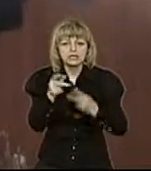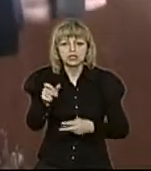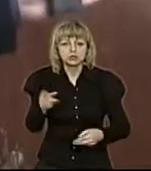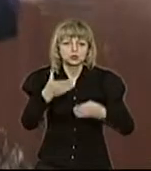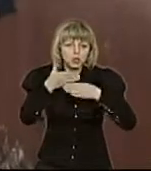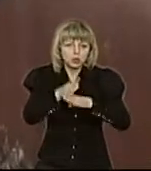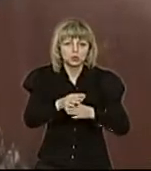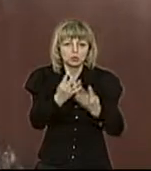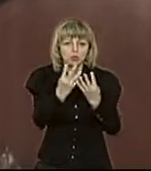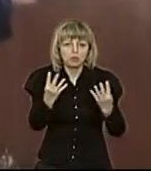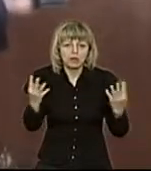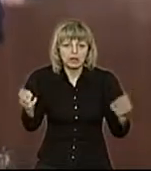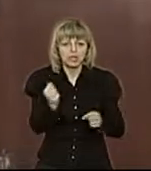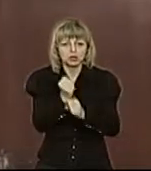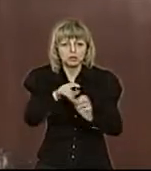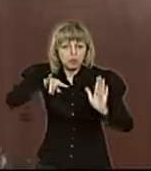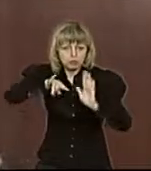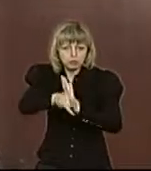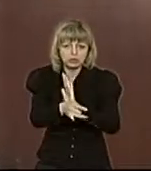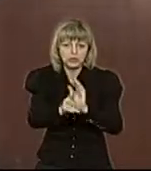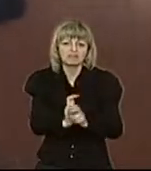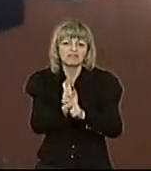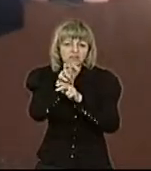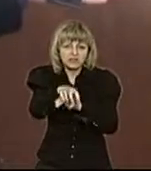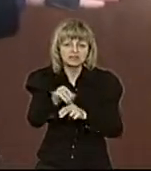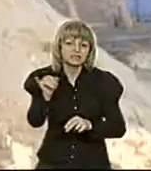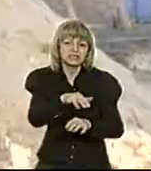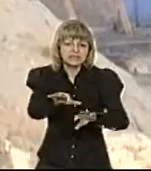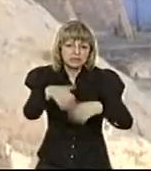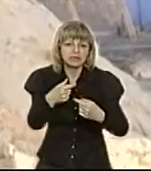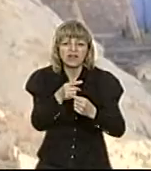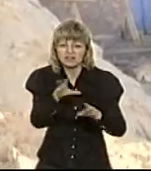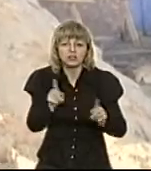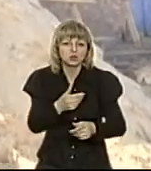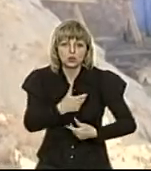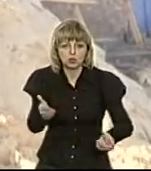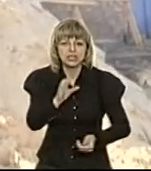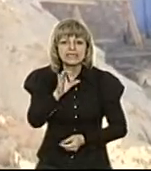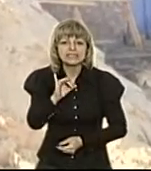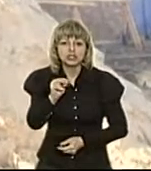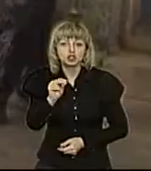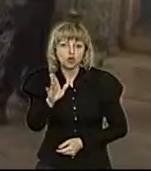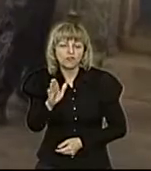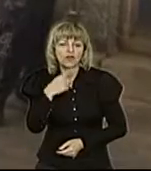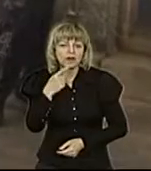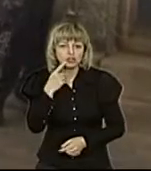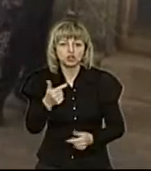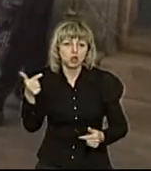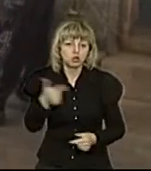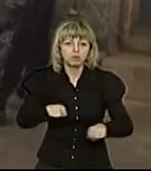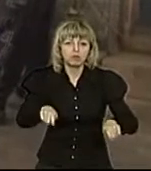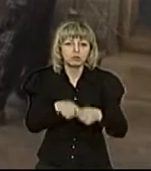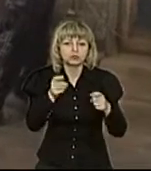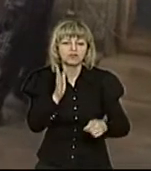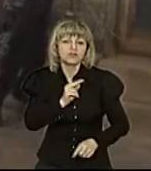руйнують паркан, роблять собі пролази, вилазять і забирають її. Олександр Сичов говорить, що особливо грубих порушень в